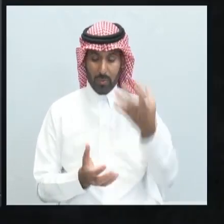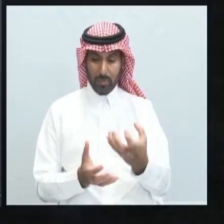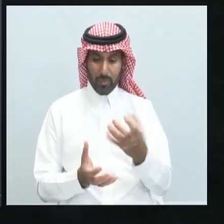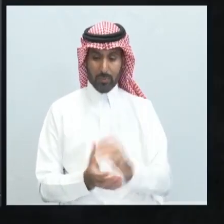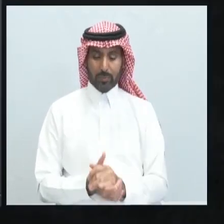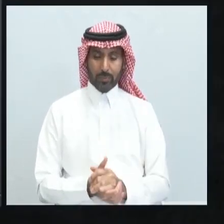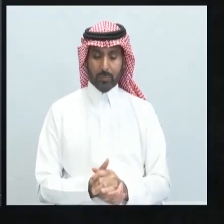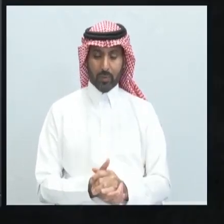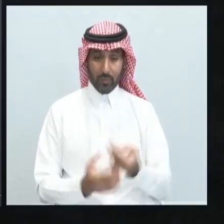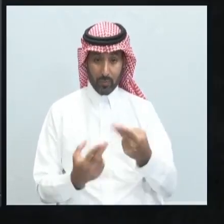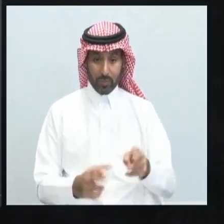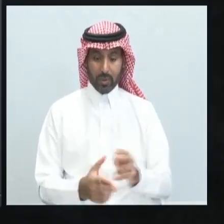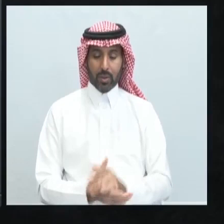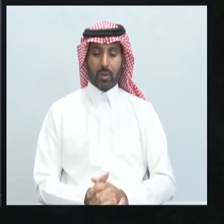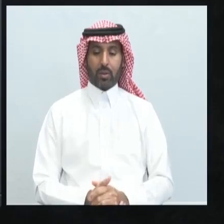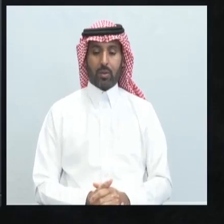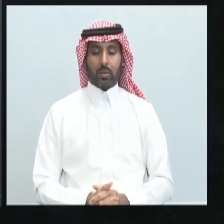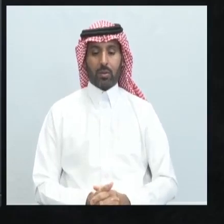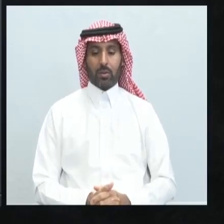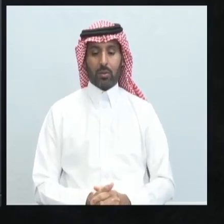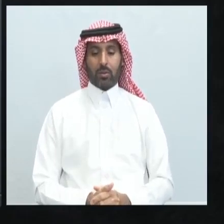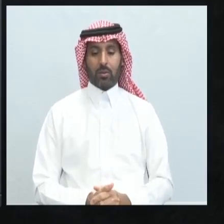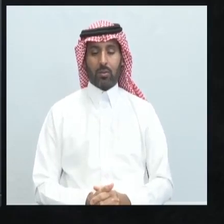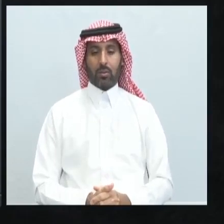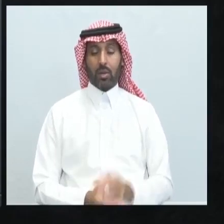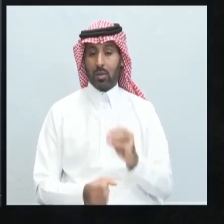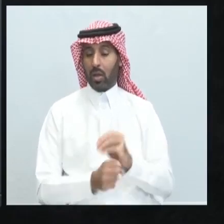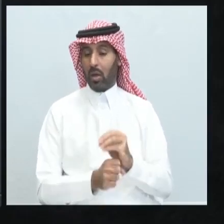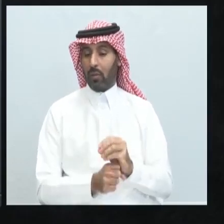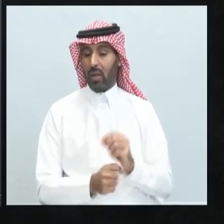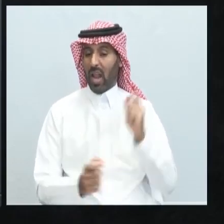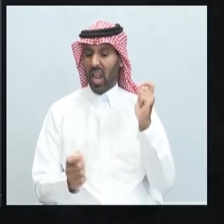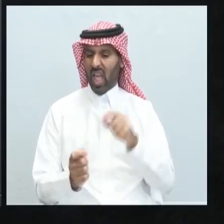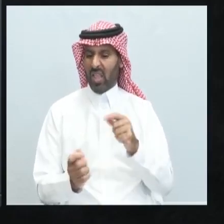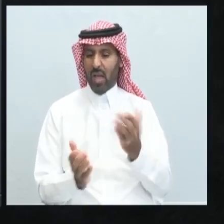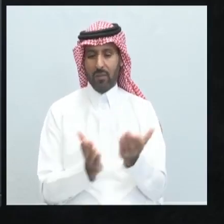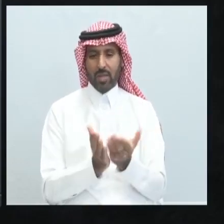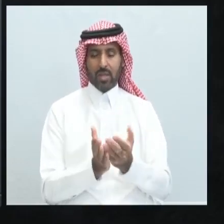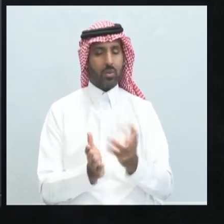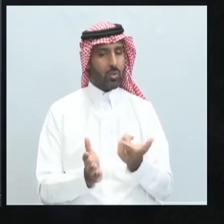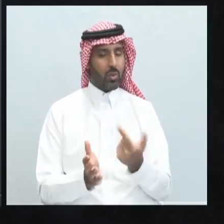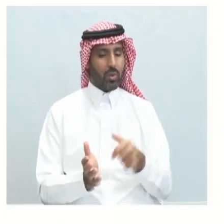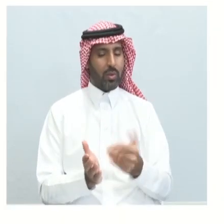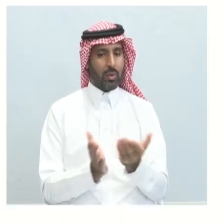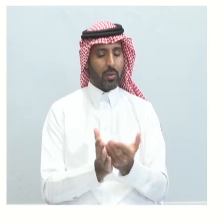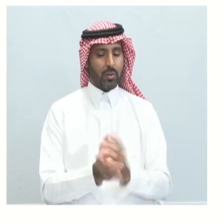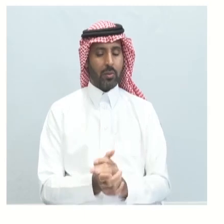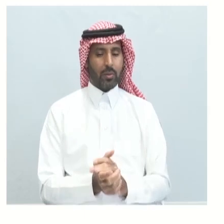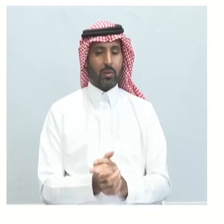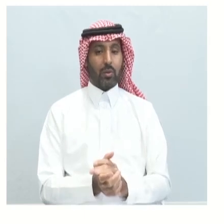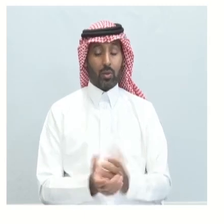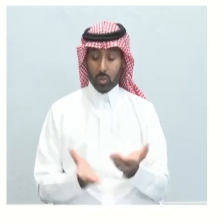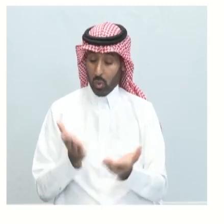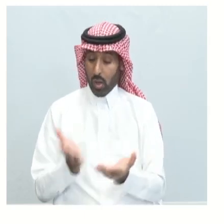السعوديه في البدايه اعزائي الطلبه دعونا نتعرف على الاهداف سويا تقارن